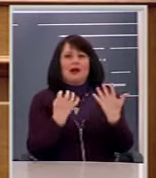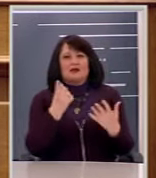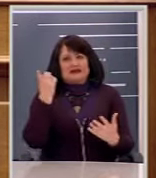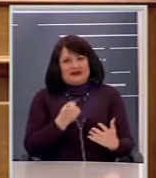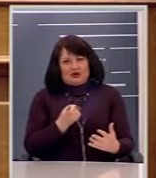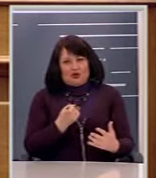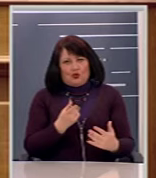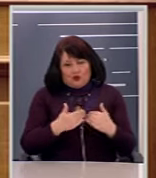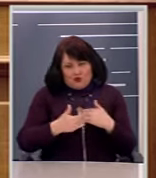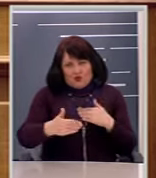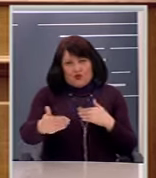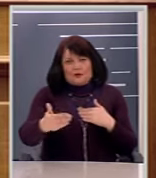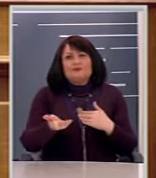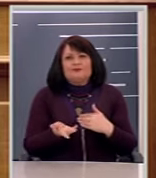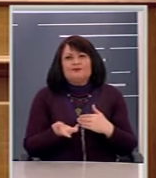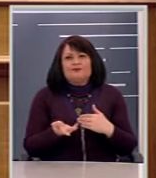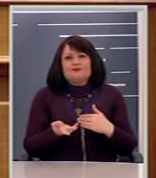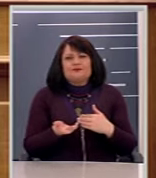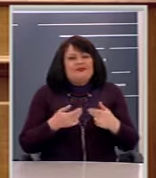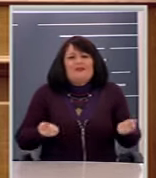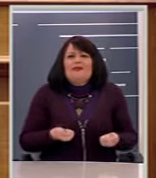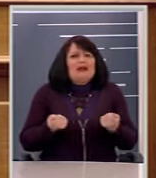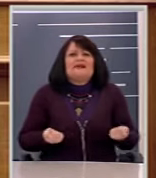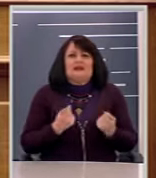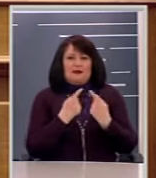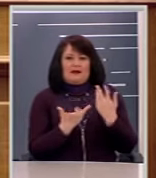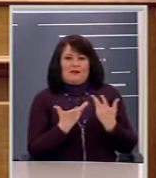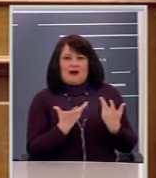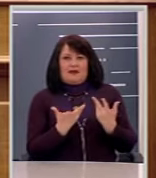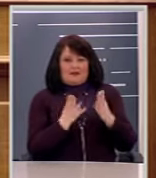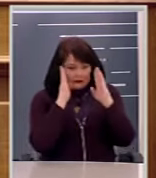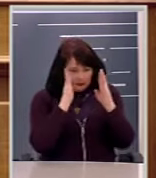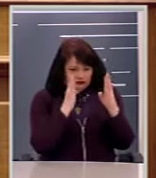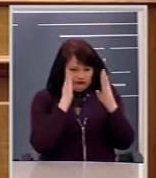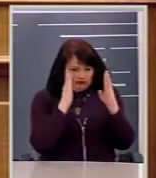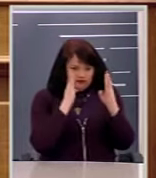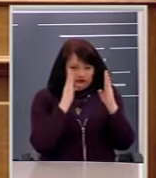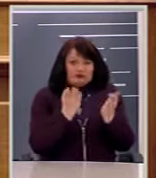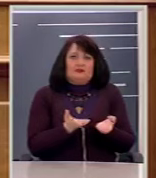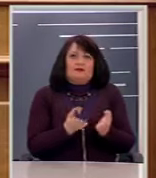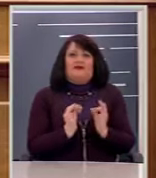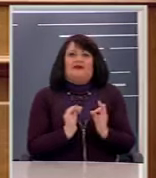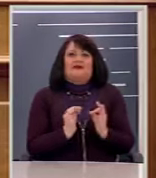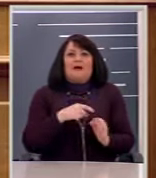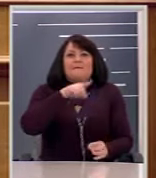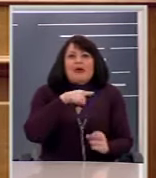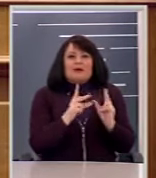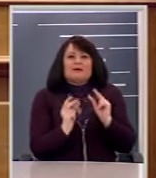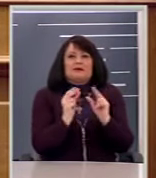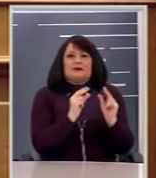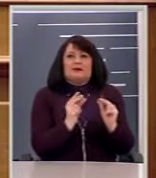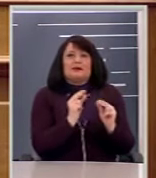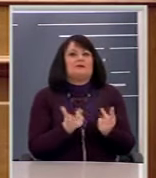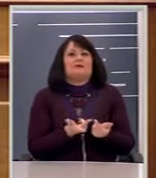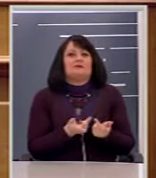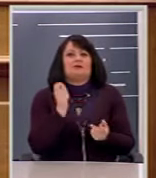χρόνου ασχολούμαστε με το τι συμβαίνει με τις διαπραγματεύσεις που έχουμε τη δυνατότητα να το συζητούμε για αρκετές μέρες και ώρες όποτε θέλει το